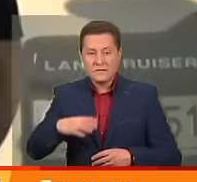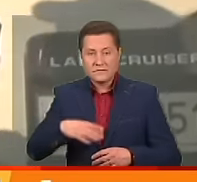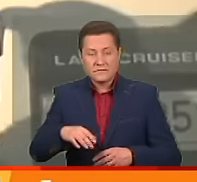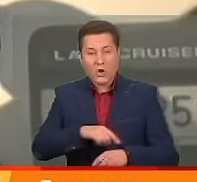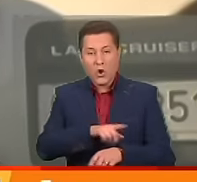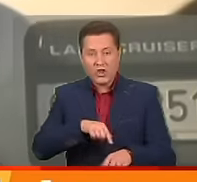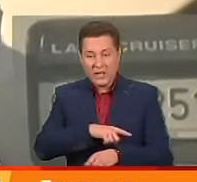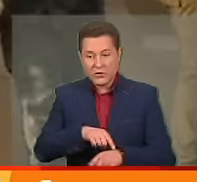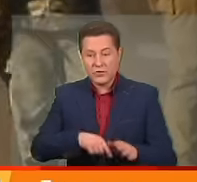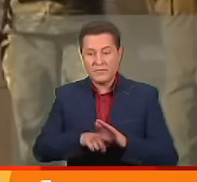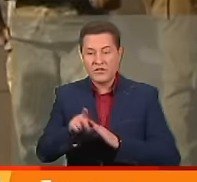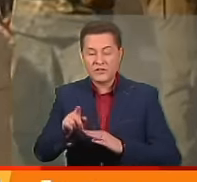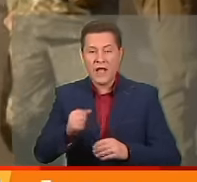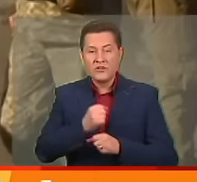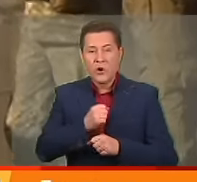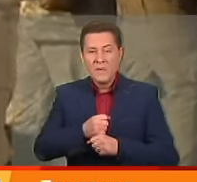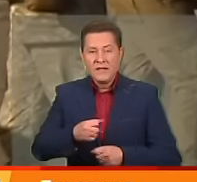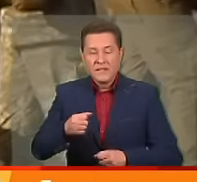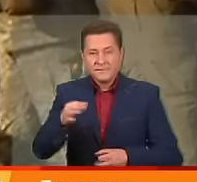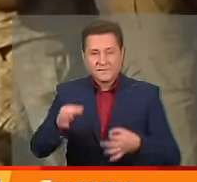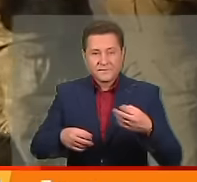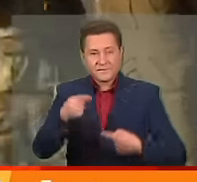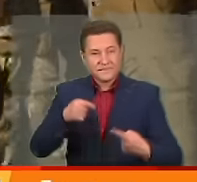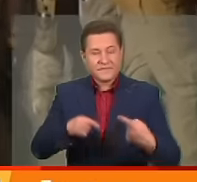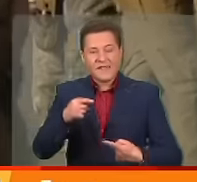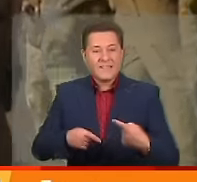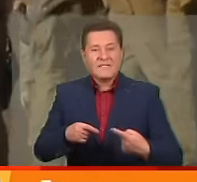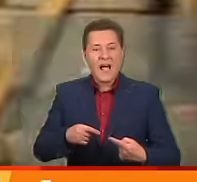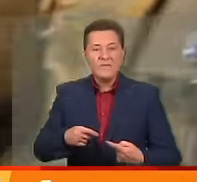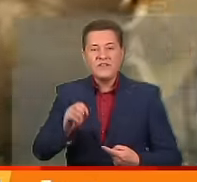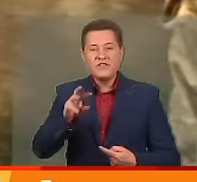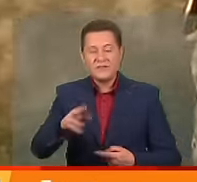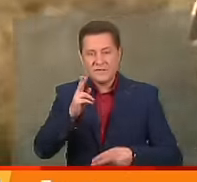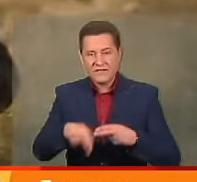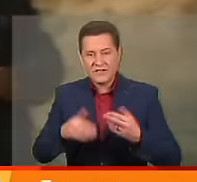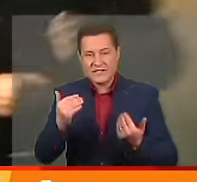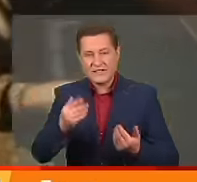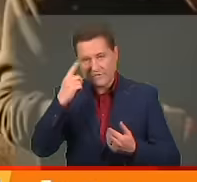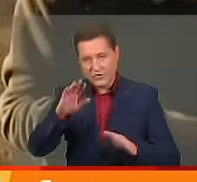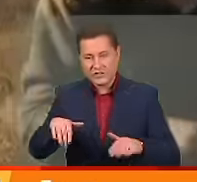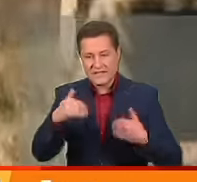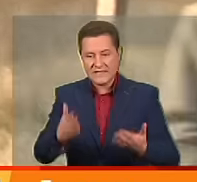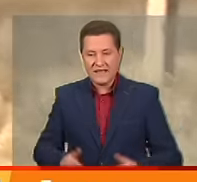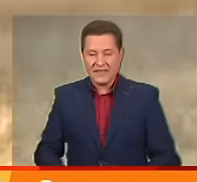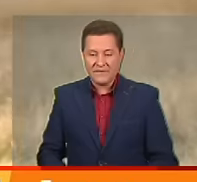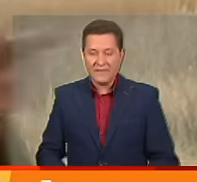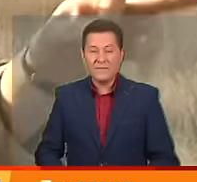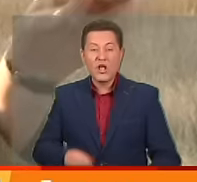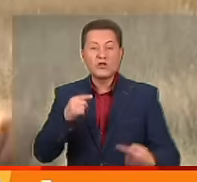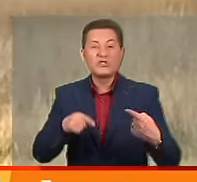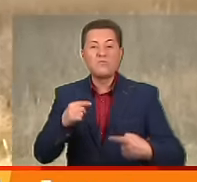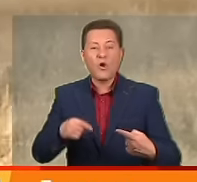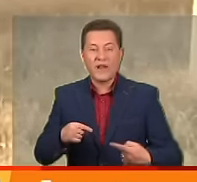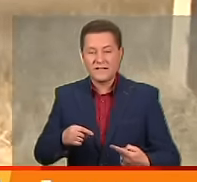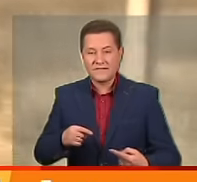боці починають робити ставки. Чим завершиться сьогоднішня ініціатива? Кого більше? Хто на що ставив?